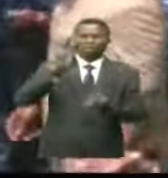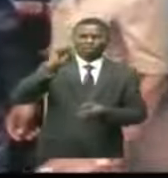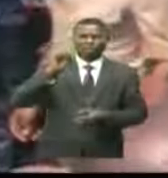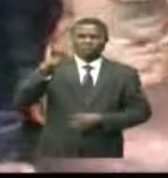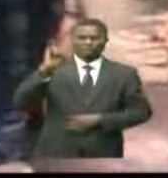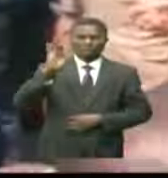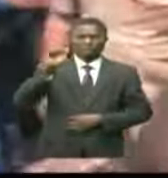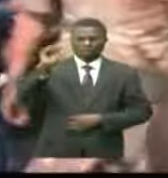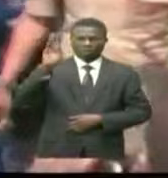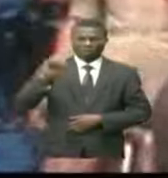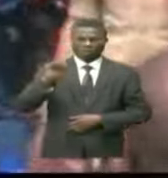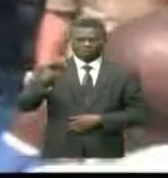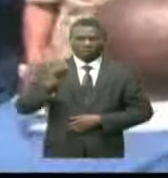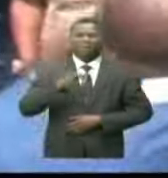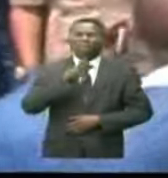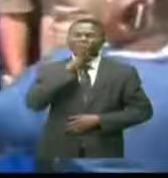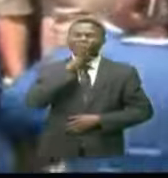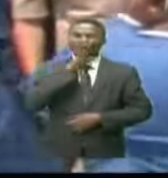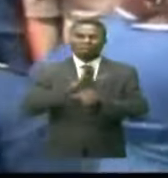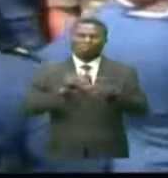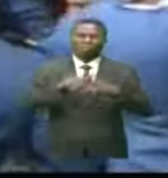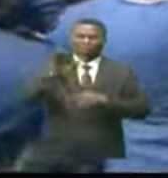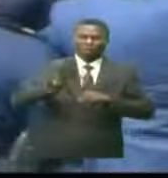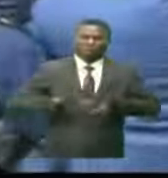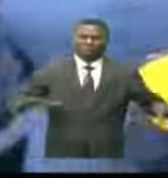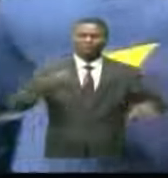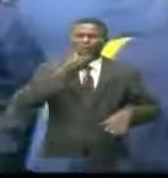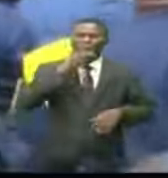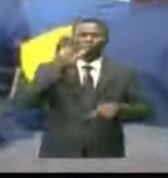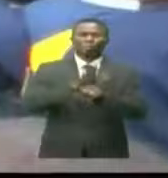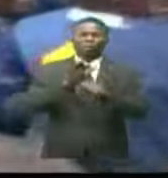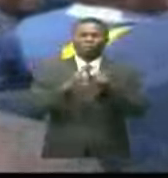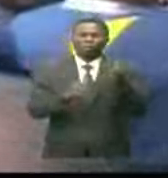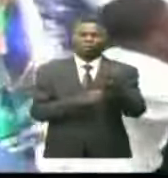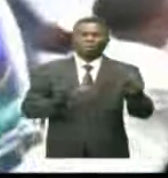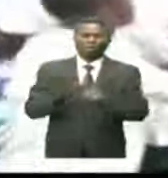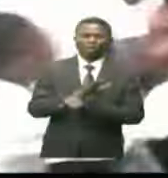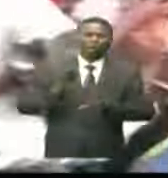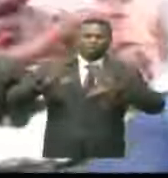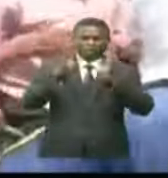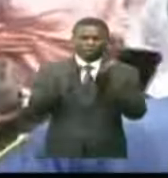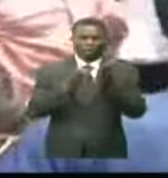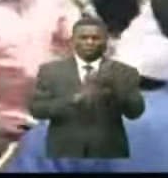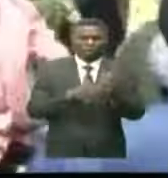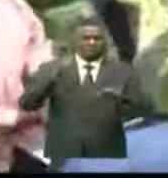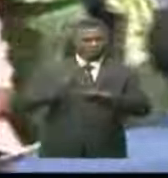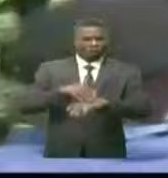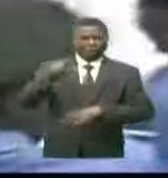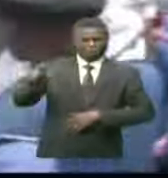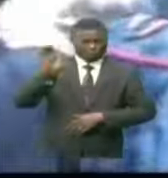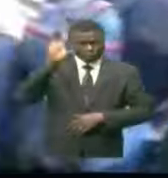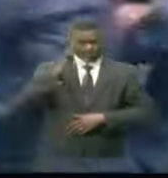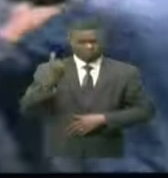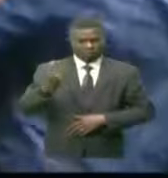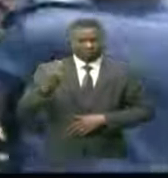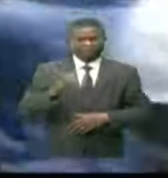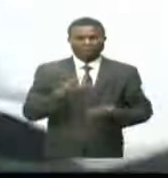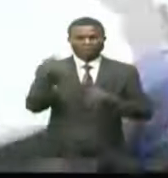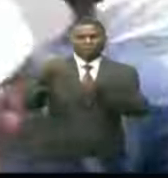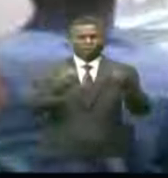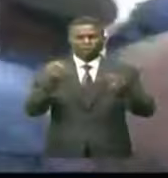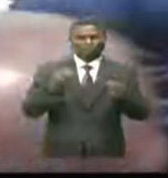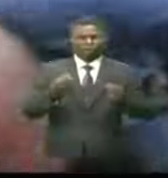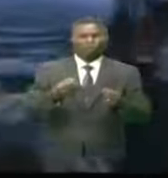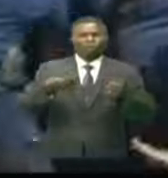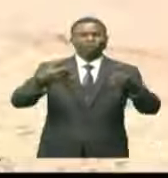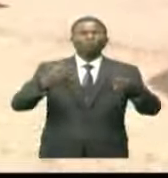pour sortir de l'aéroport de Mbujimayi à cause de la foule, car tout le monde voulait le toucher. Son cortège s'est